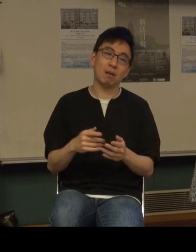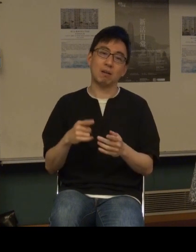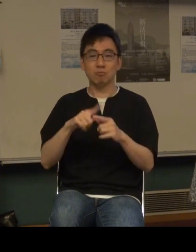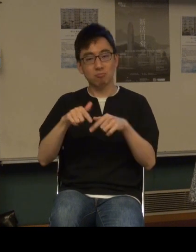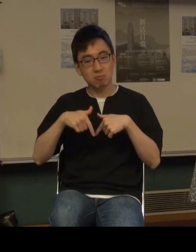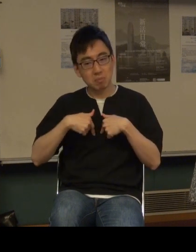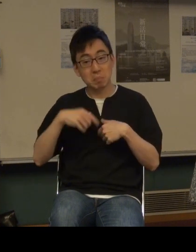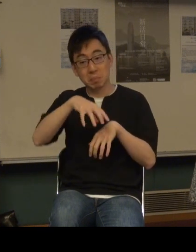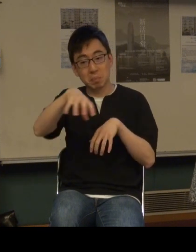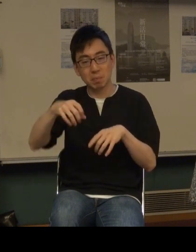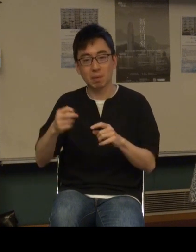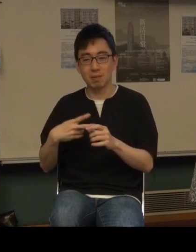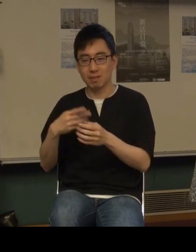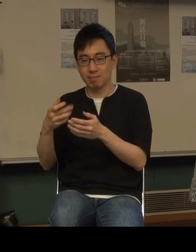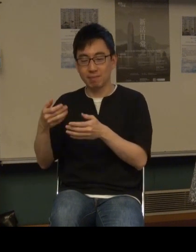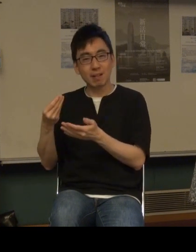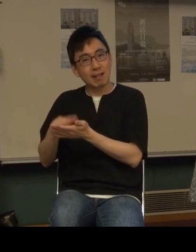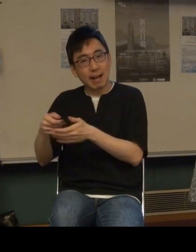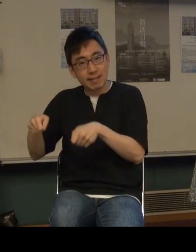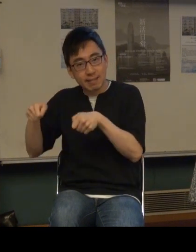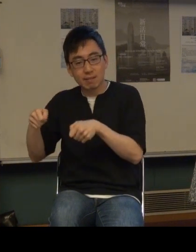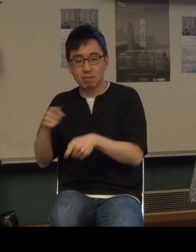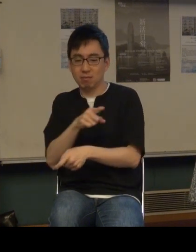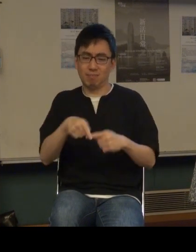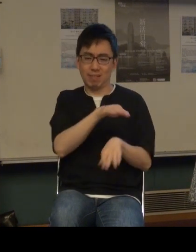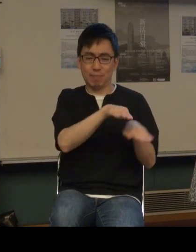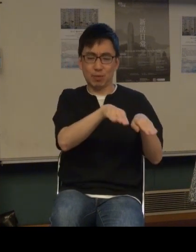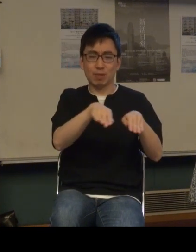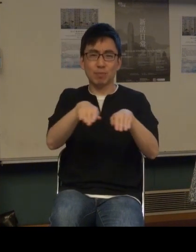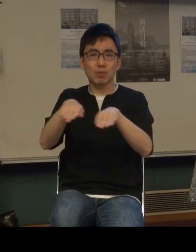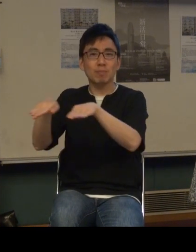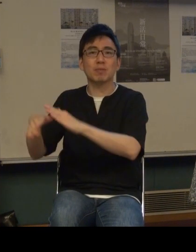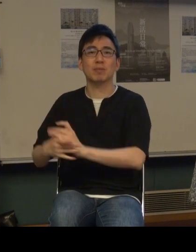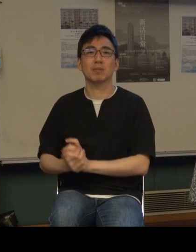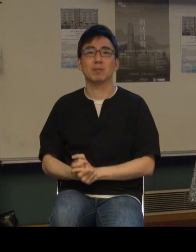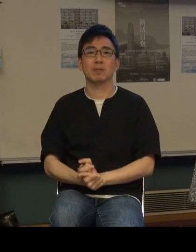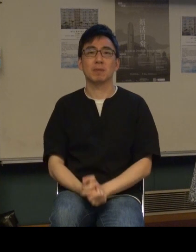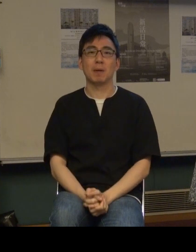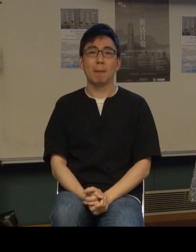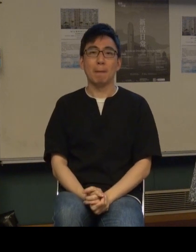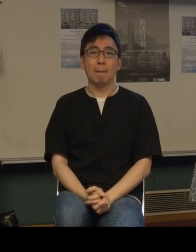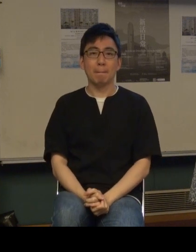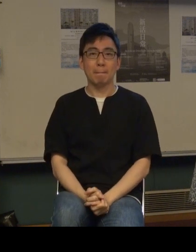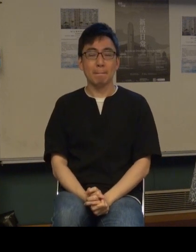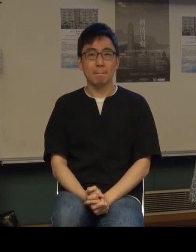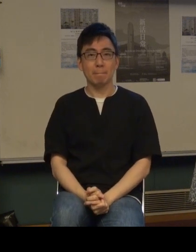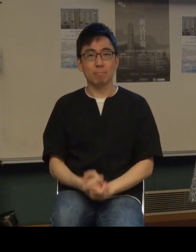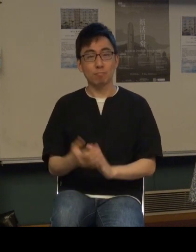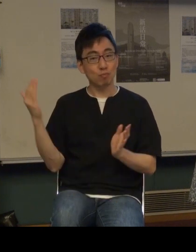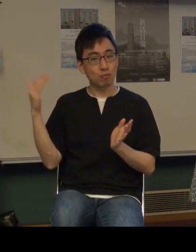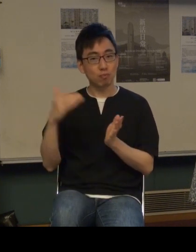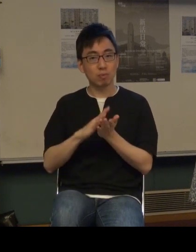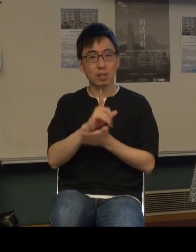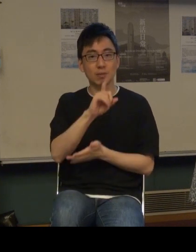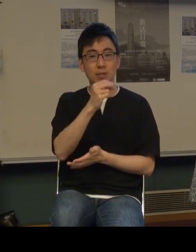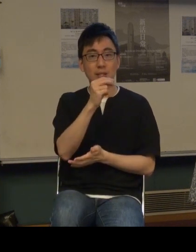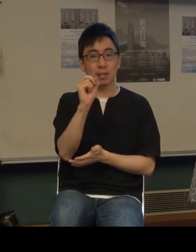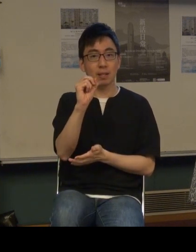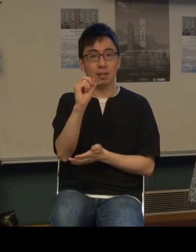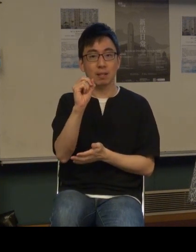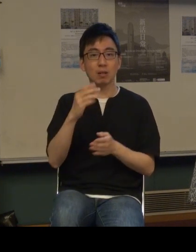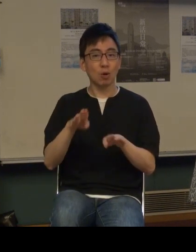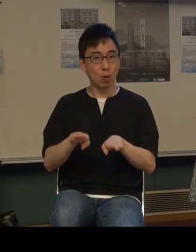市咧，你都會見到好類似嘅設計嘅手法咧，都係出現咗嘅。去到70年代，政府係多咗